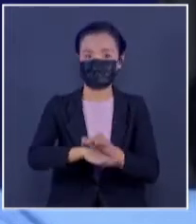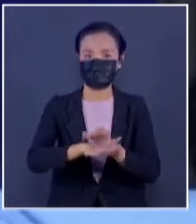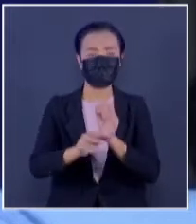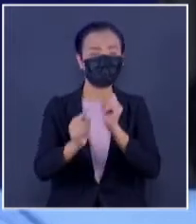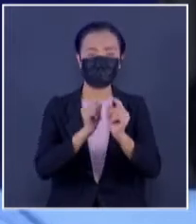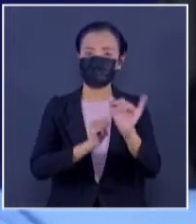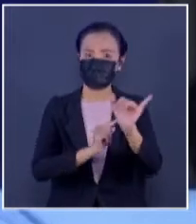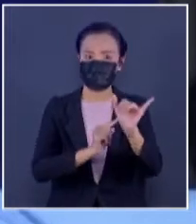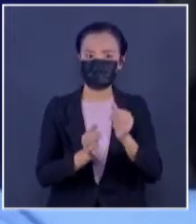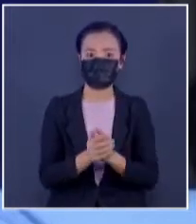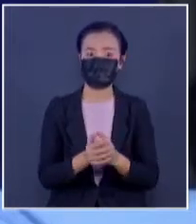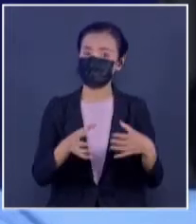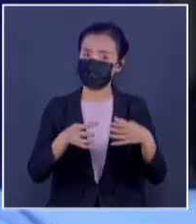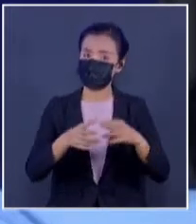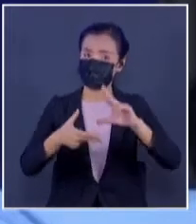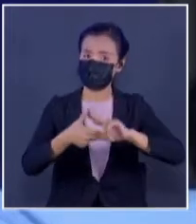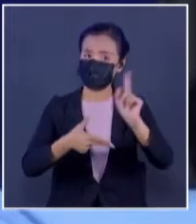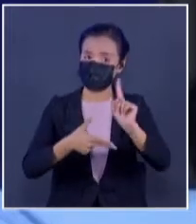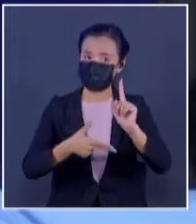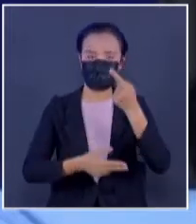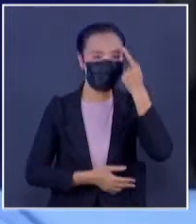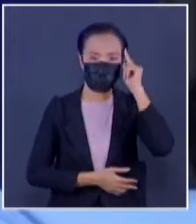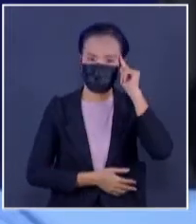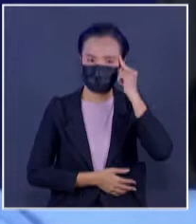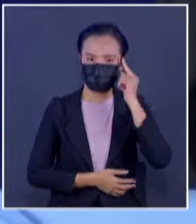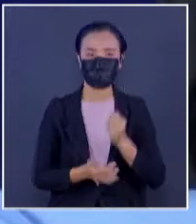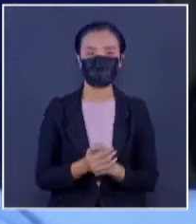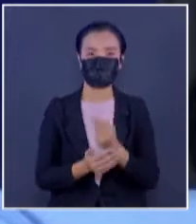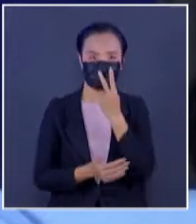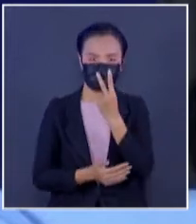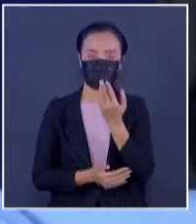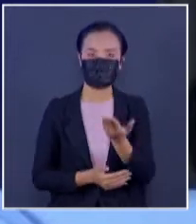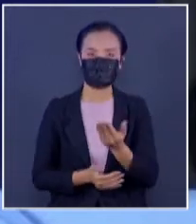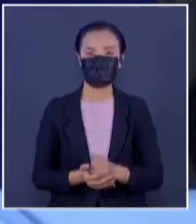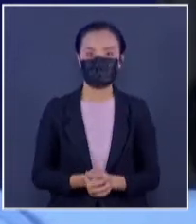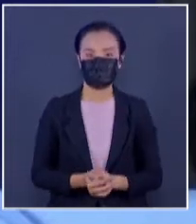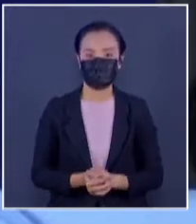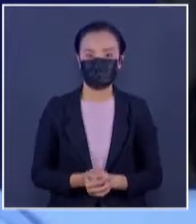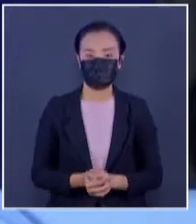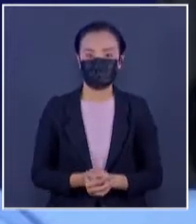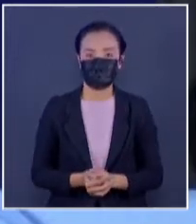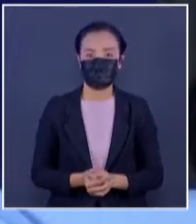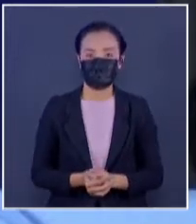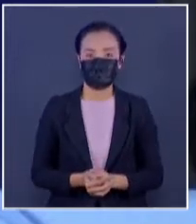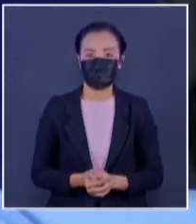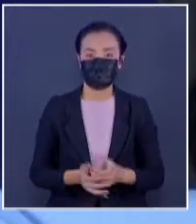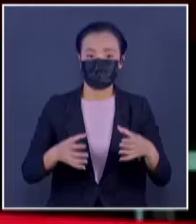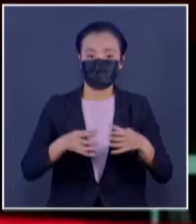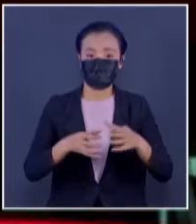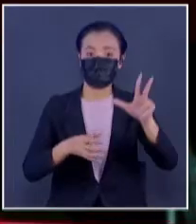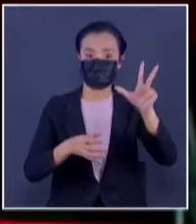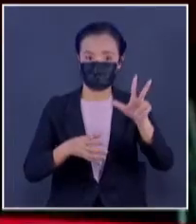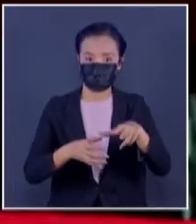พูดคุยกันว่าปลัดชิงจะเข้าพรรคหรือเปล่าจะเข้าพลังประชารัฐไหมนะฮะก็เดี๋ยวต้องติดตามดูส่วนทางด้านของพรรคเพื่อไทยนะ